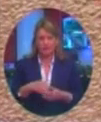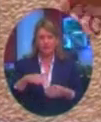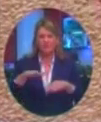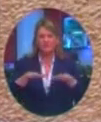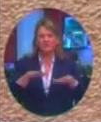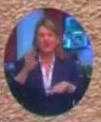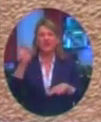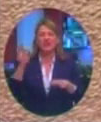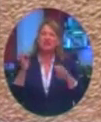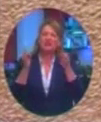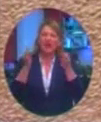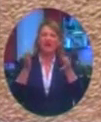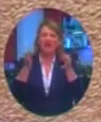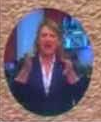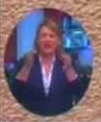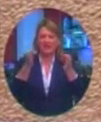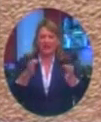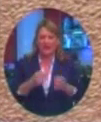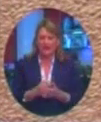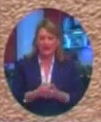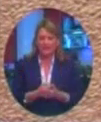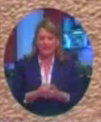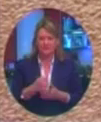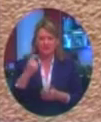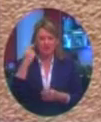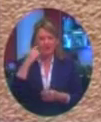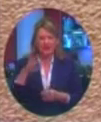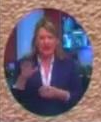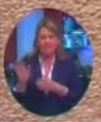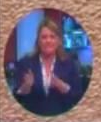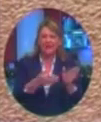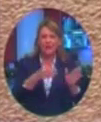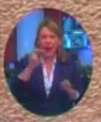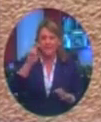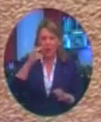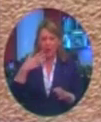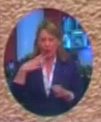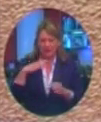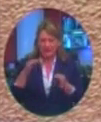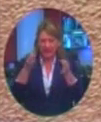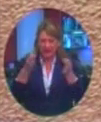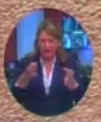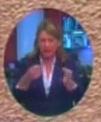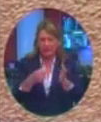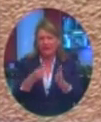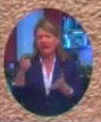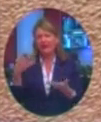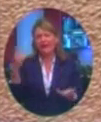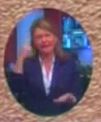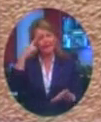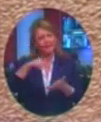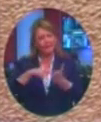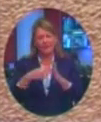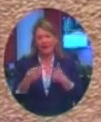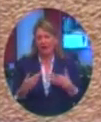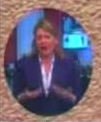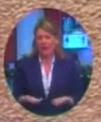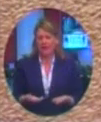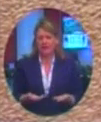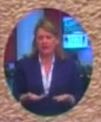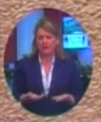דחיינים, שמעתי שגם את העמונה רוצים לדחות כרגע, משום שאין לה שום מדיניות. ובמקרה הזה,